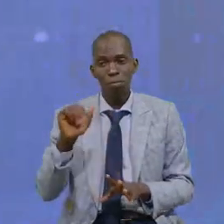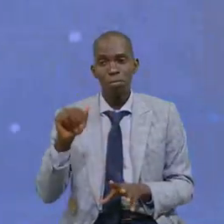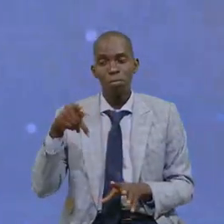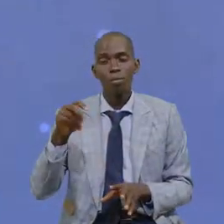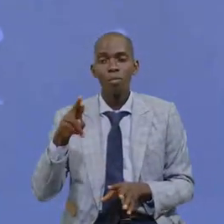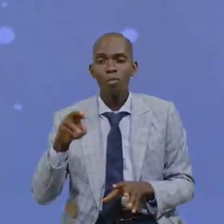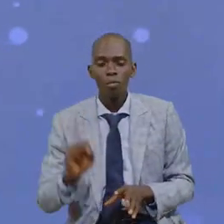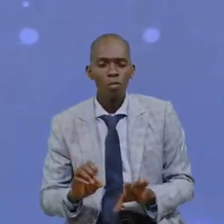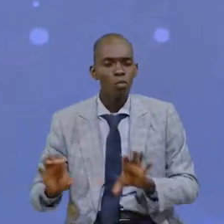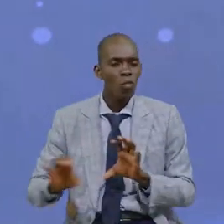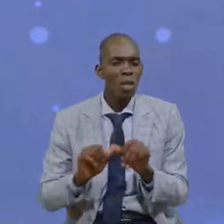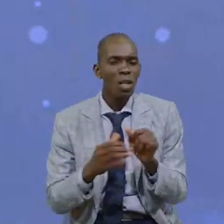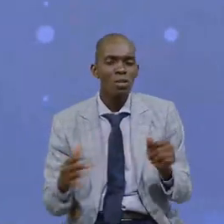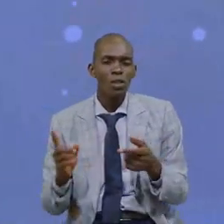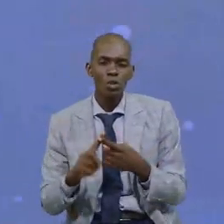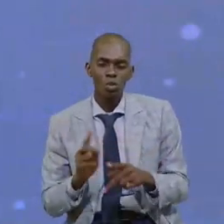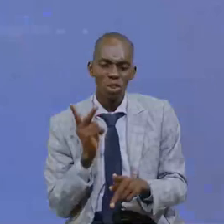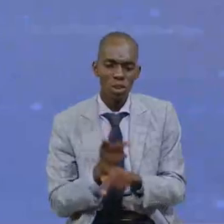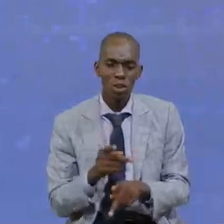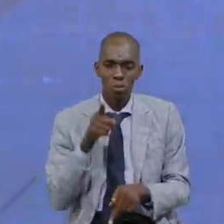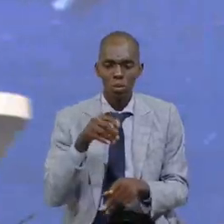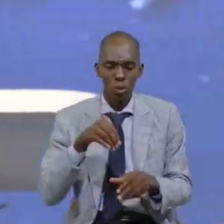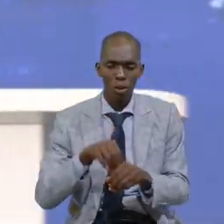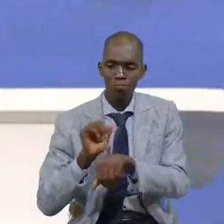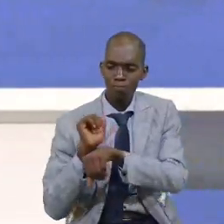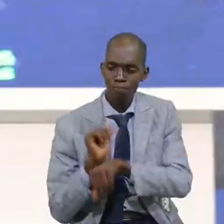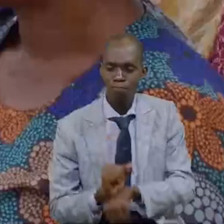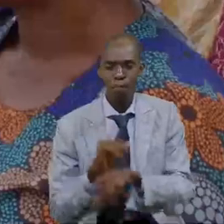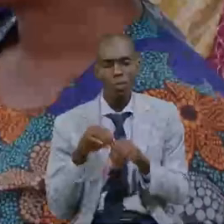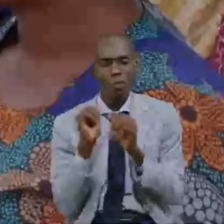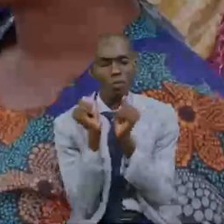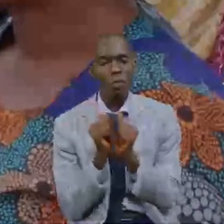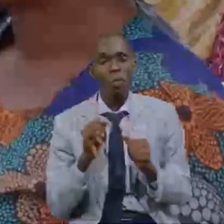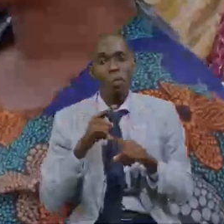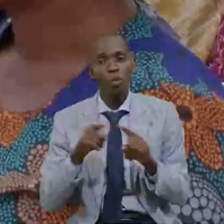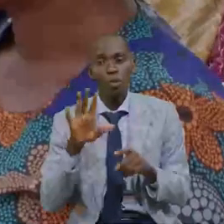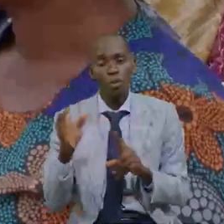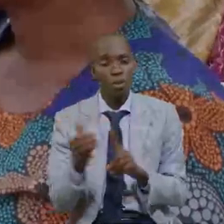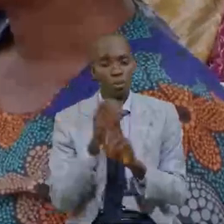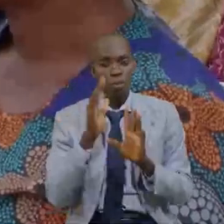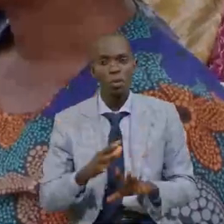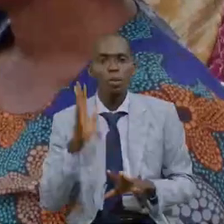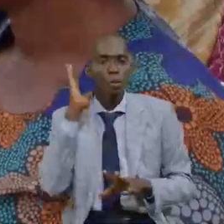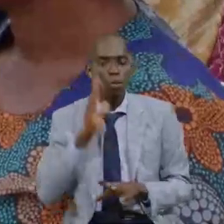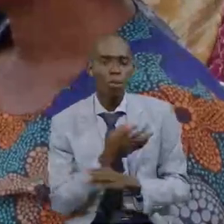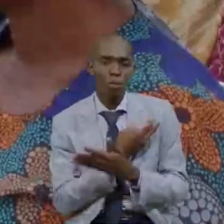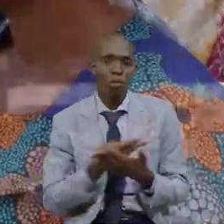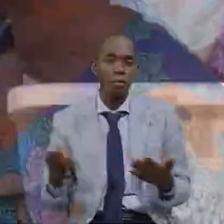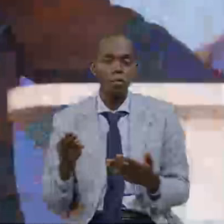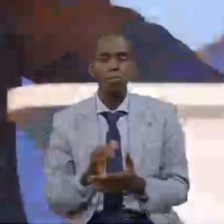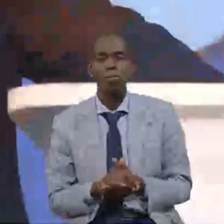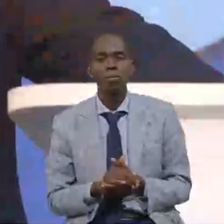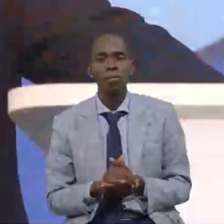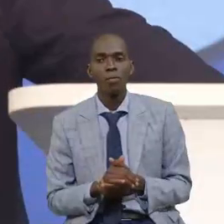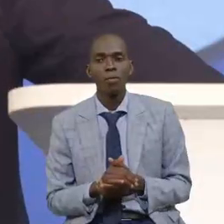ils impliquent tout ce qu'ils peuvent pour te maintenir dans la captivité. Mais tes ravisseurs vont échouer. Il y a